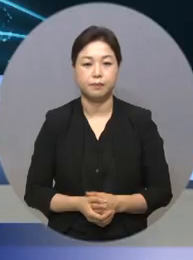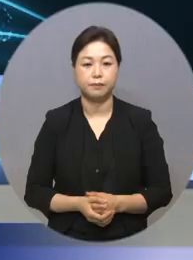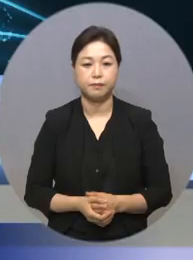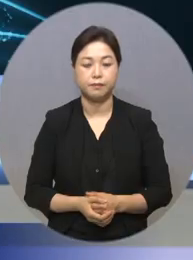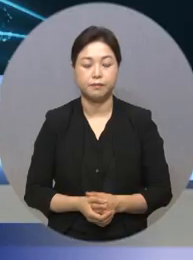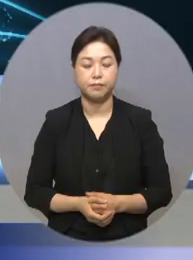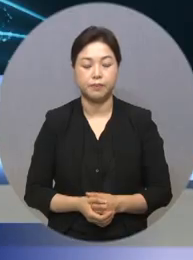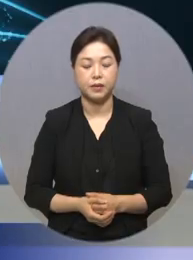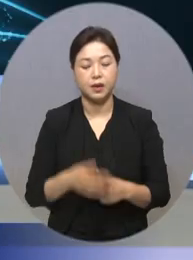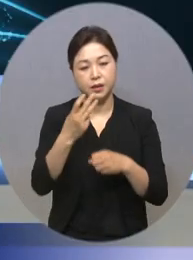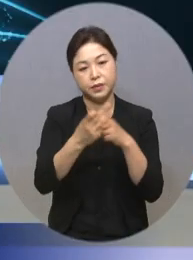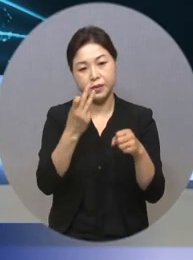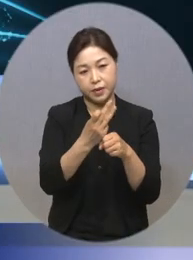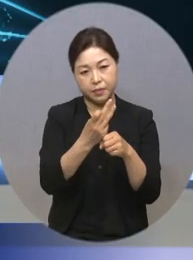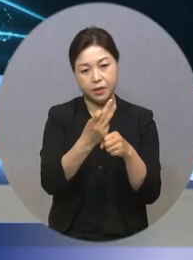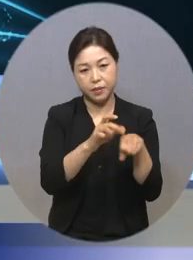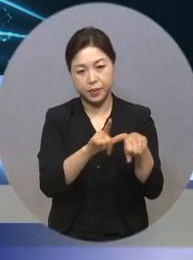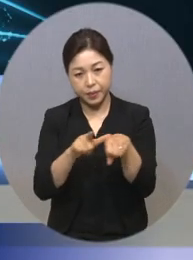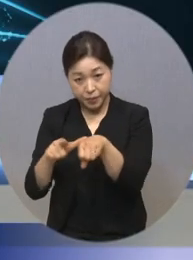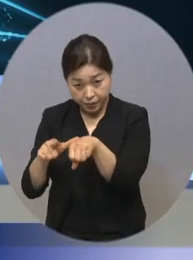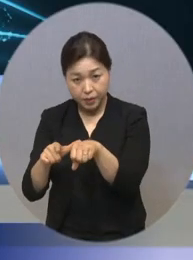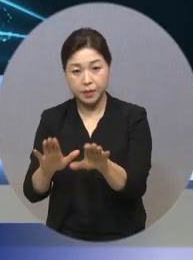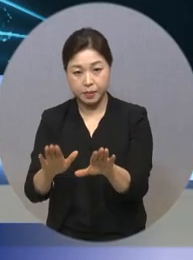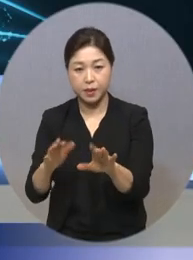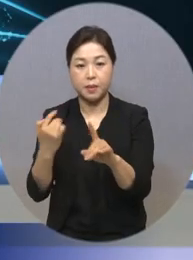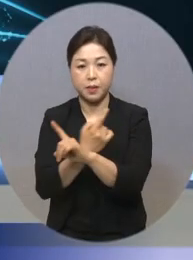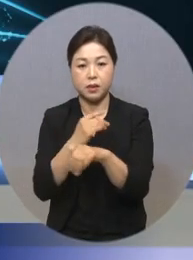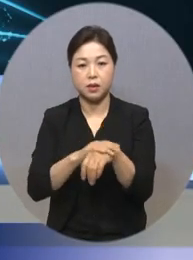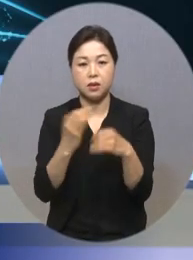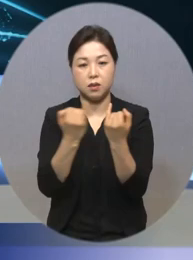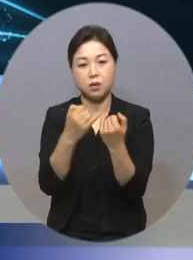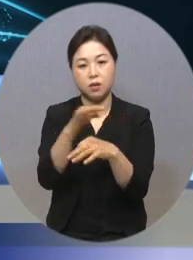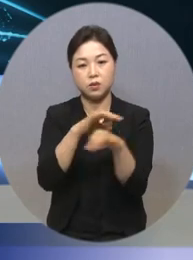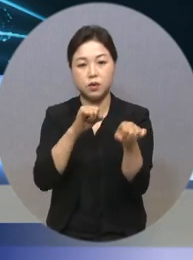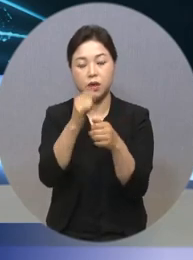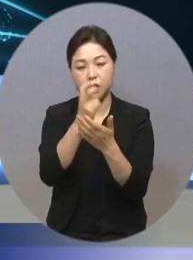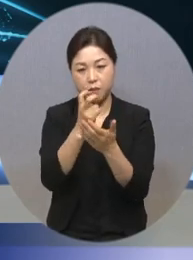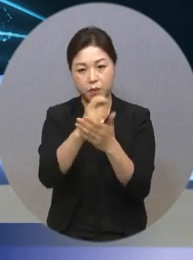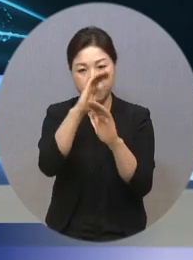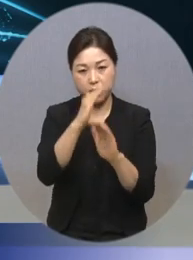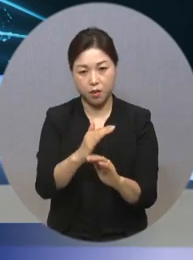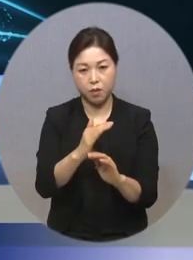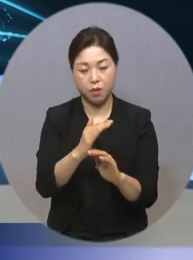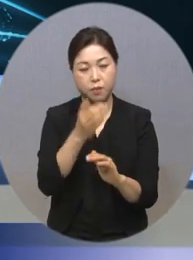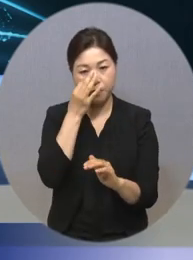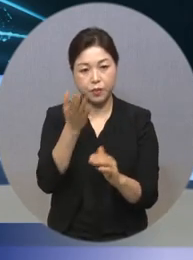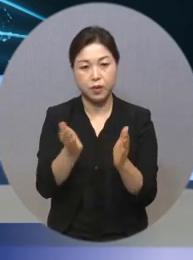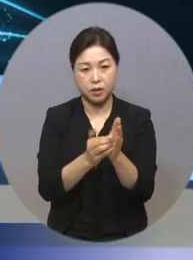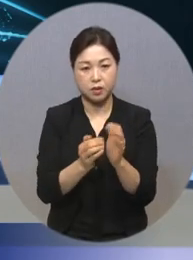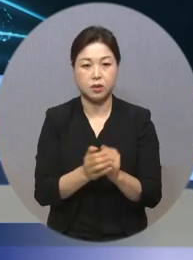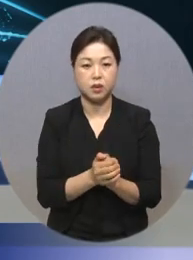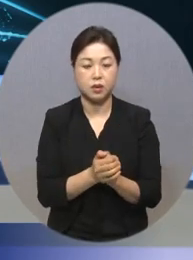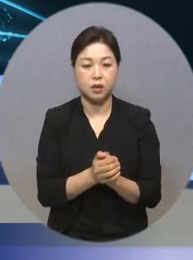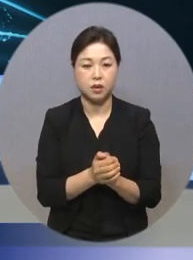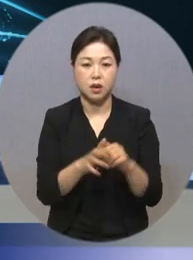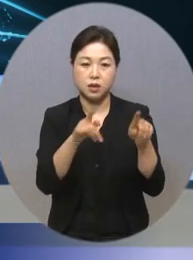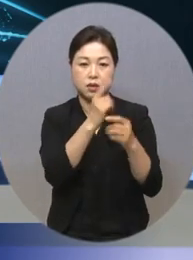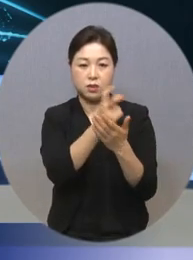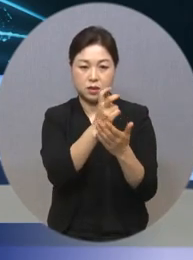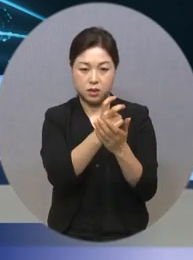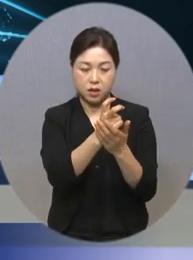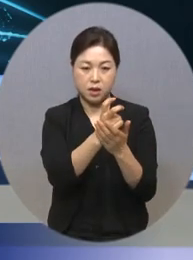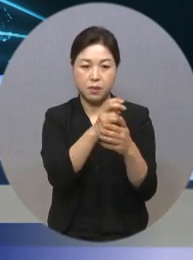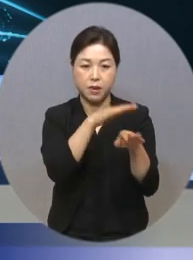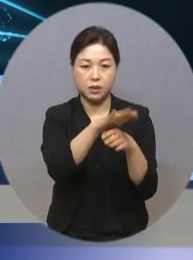앞서 13년 만에 개정된 여성경제활동법에 대한 소식 전해드렸습니다. 이를 두고 정책 패러다임의